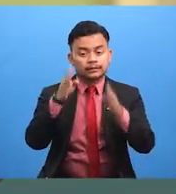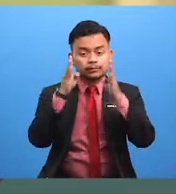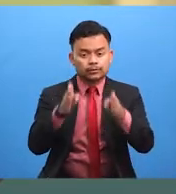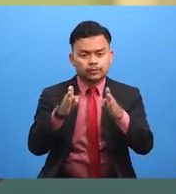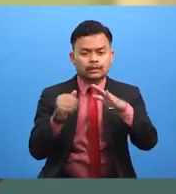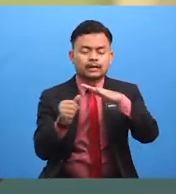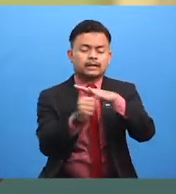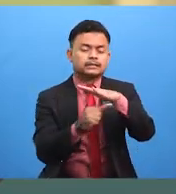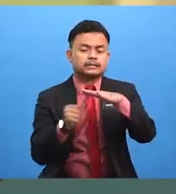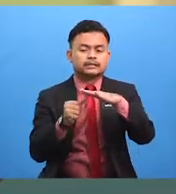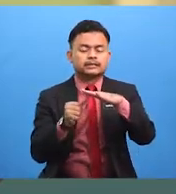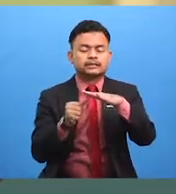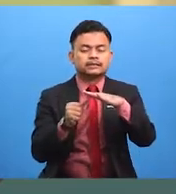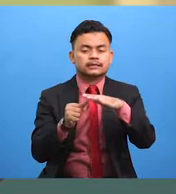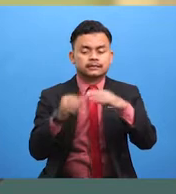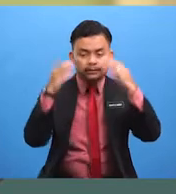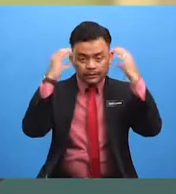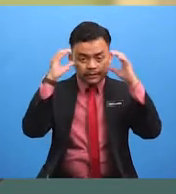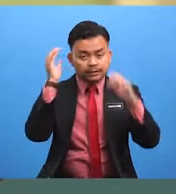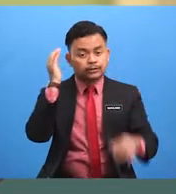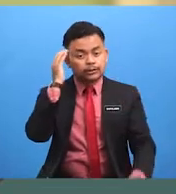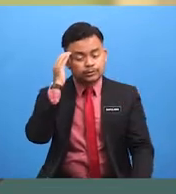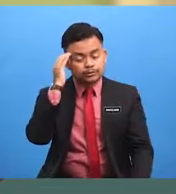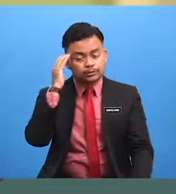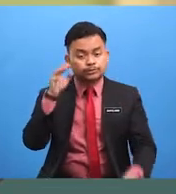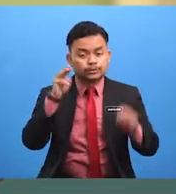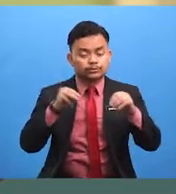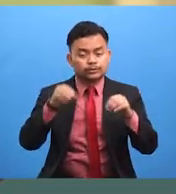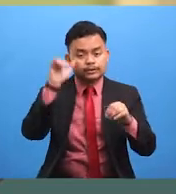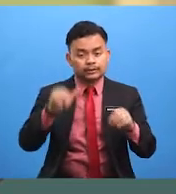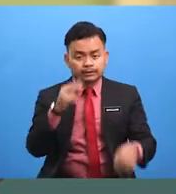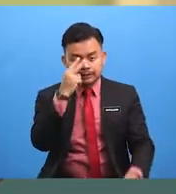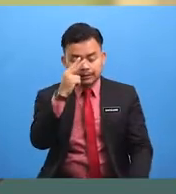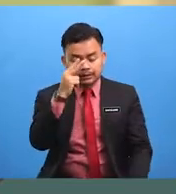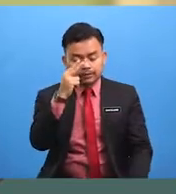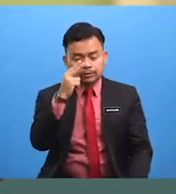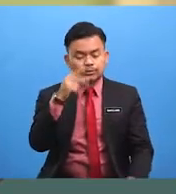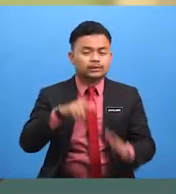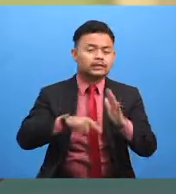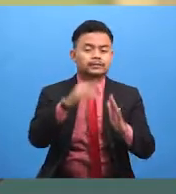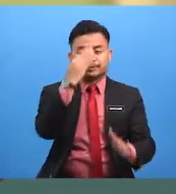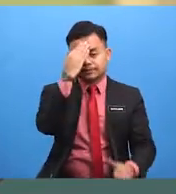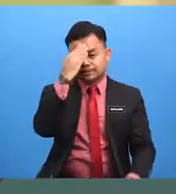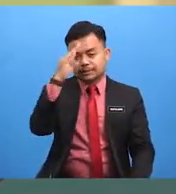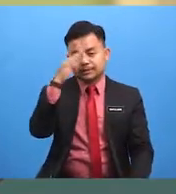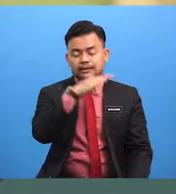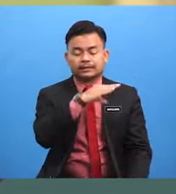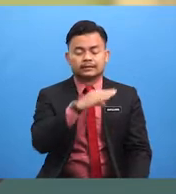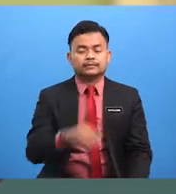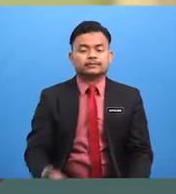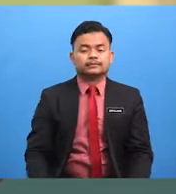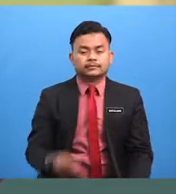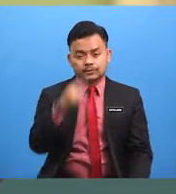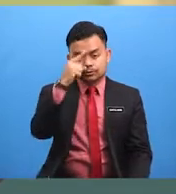pasti murid-murid yang menonton hari ini lebih bijak dan kreatif untuk mereka cipta